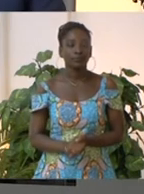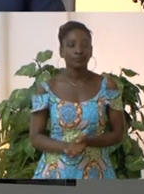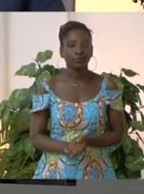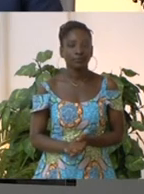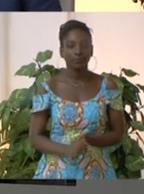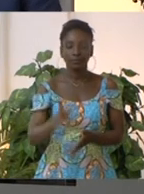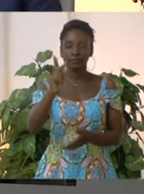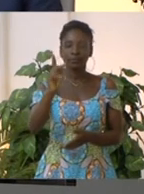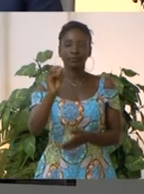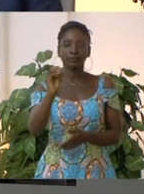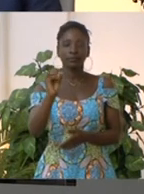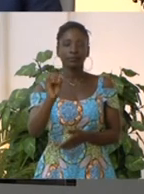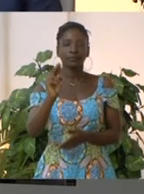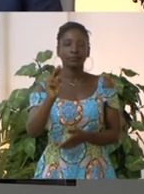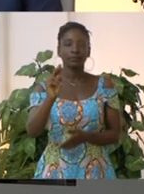Koumassi,